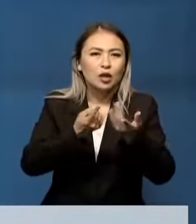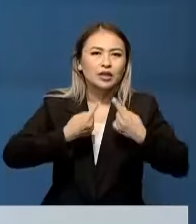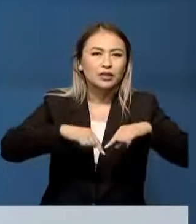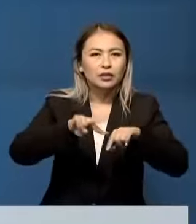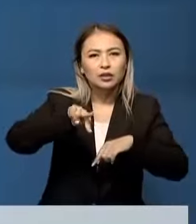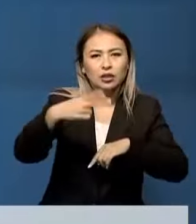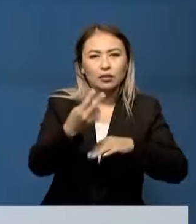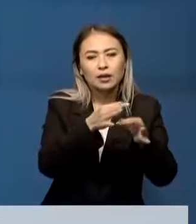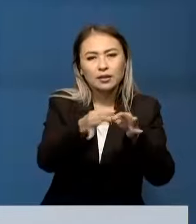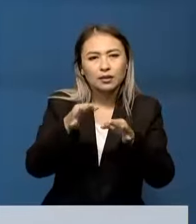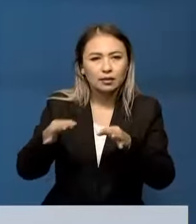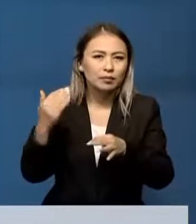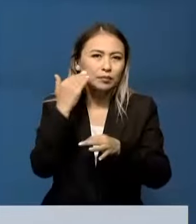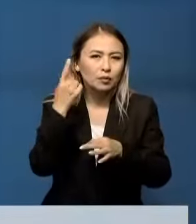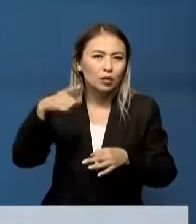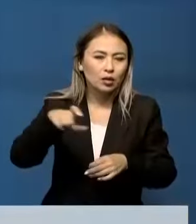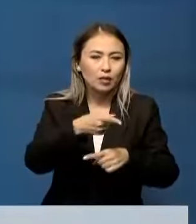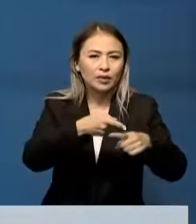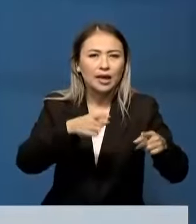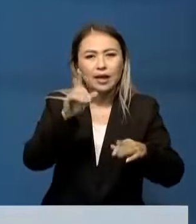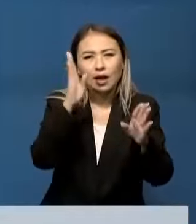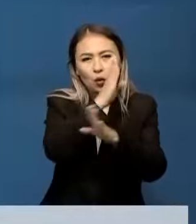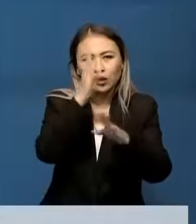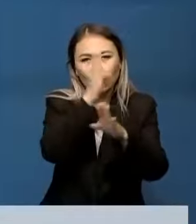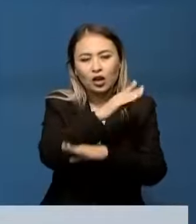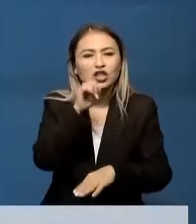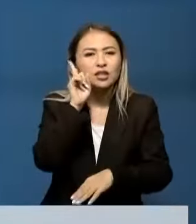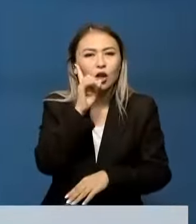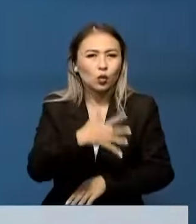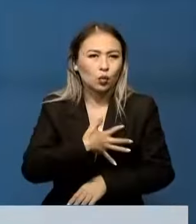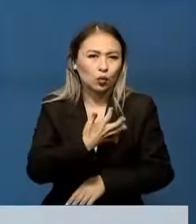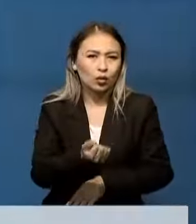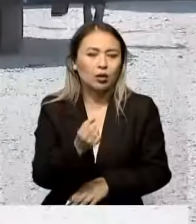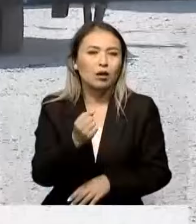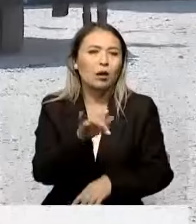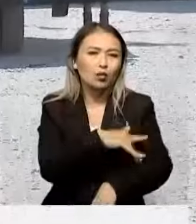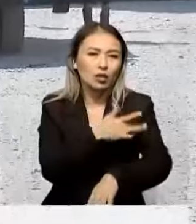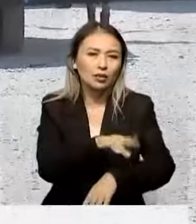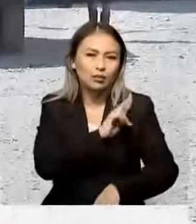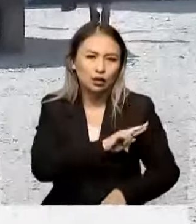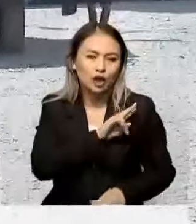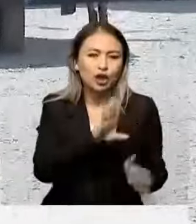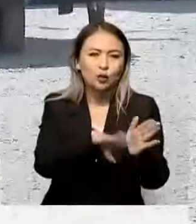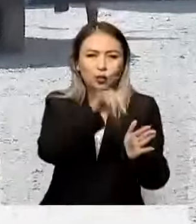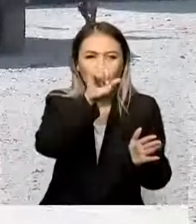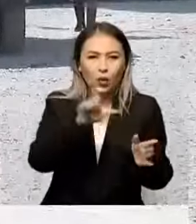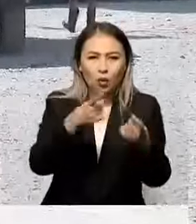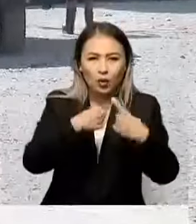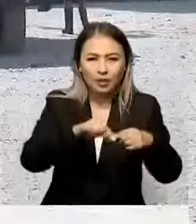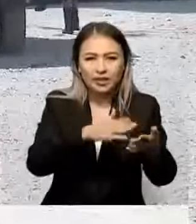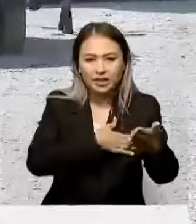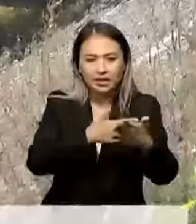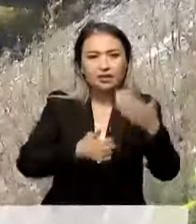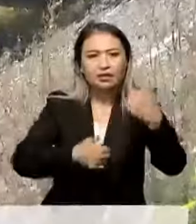ұйымдастырылды. 22 шақырымнан асатын арнаның бір бөлігі қамтылды. Экологиялық науқанға жастар рухы өкілдері, коммуналдық мекеме ұжымы, депутаттар мен